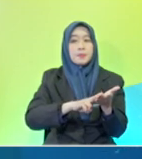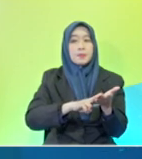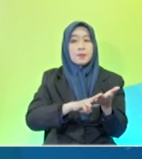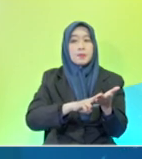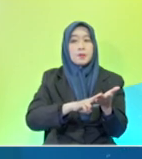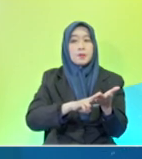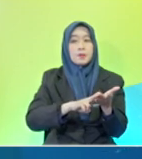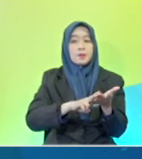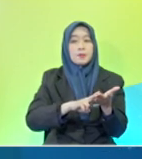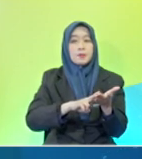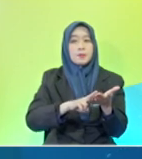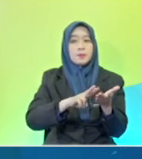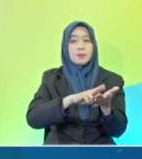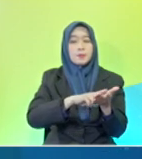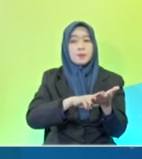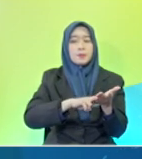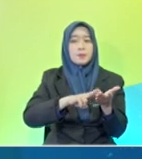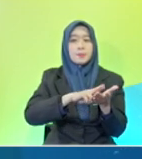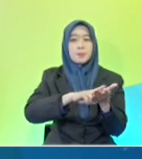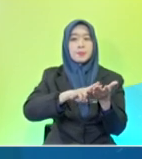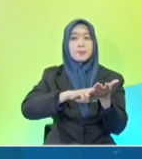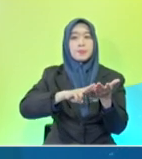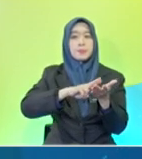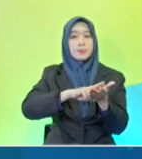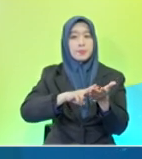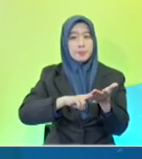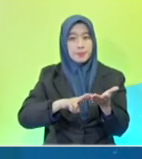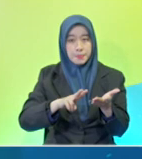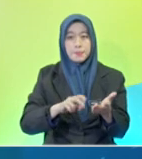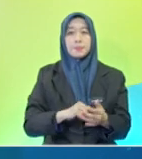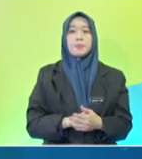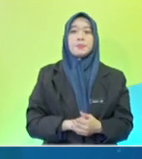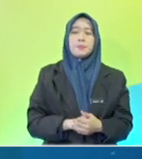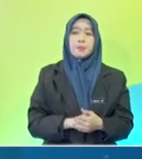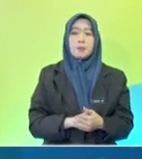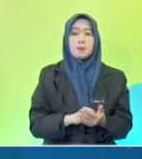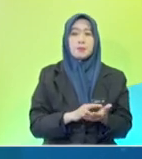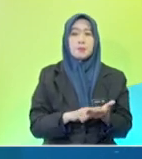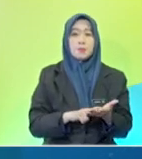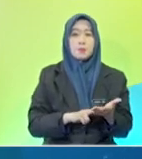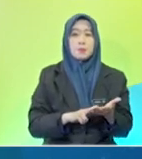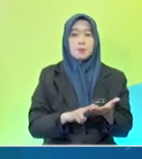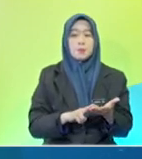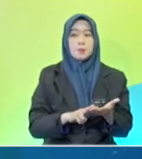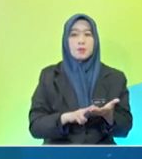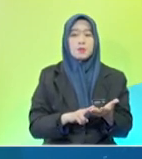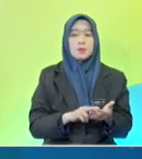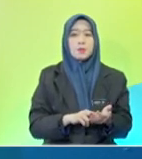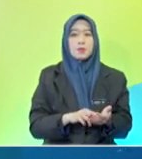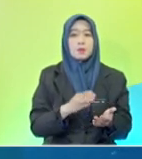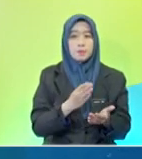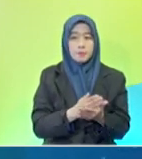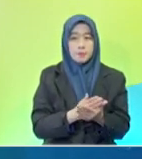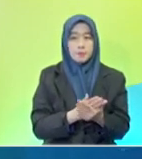Innama yastajibul ladzina yasma'un wal mauta. Okey, sadaqallah